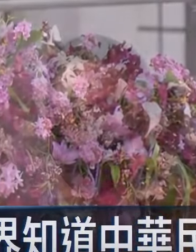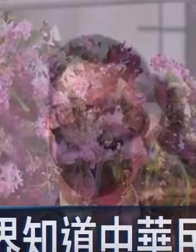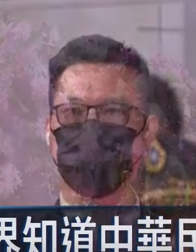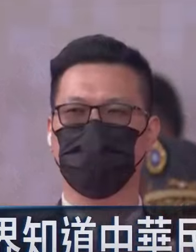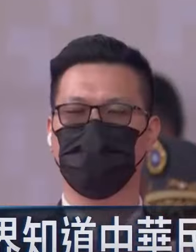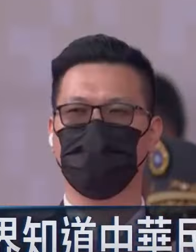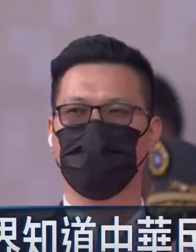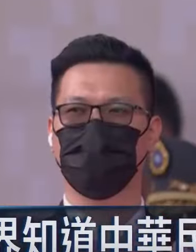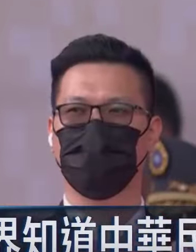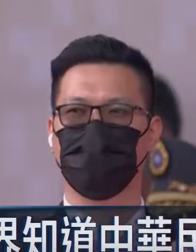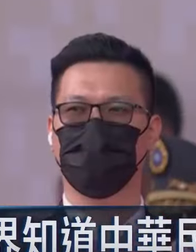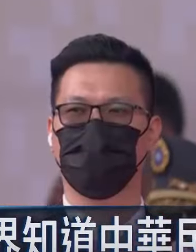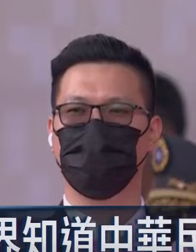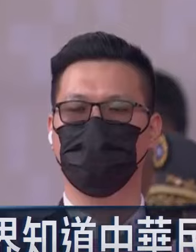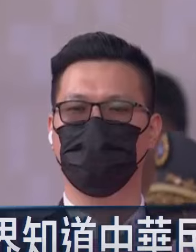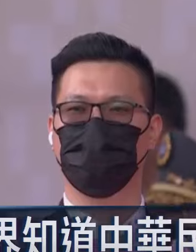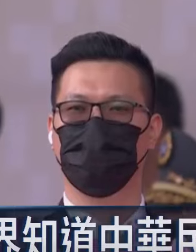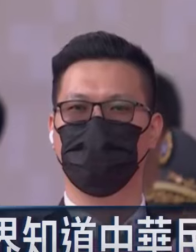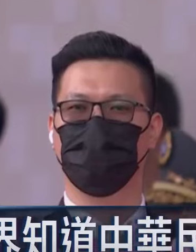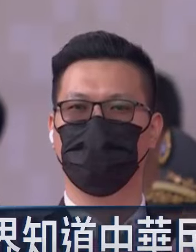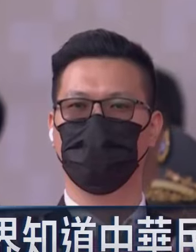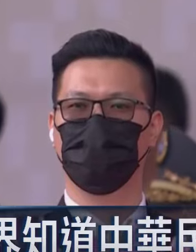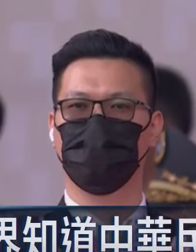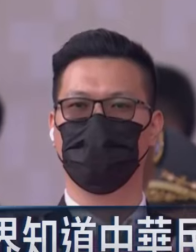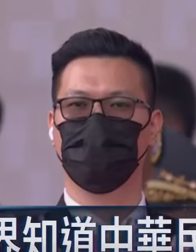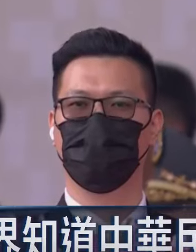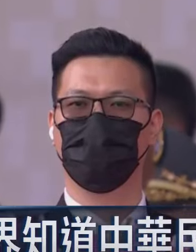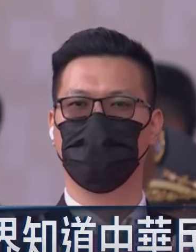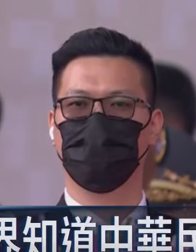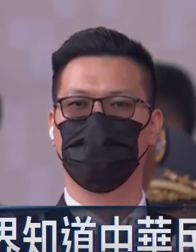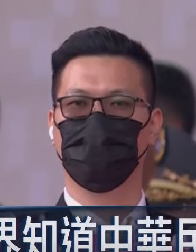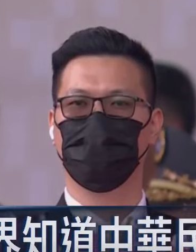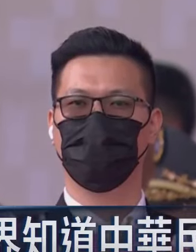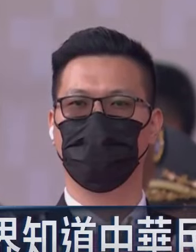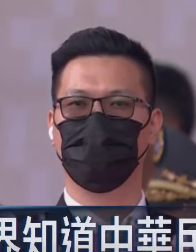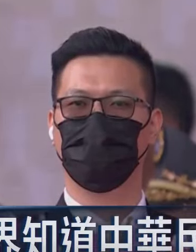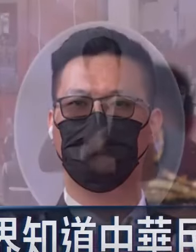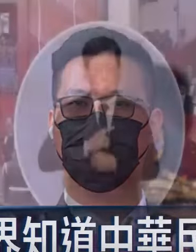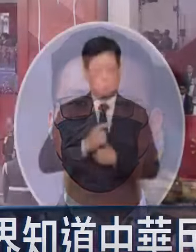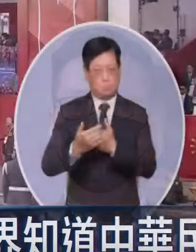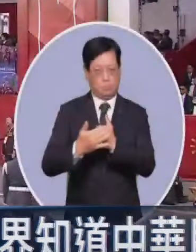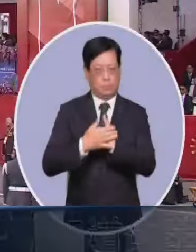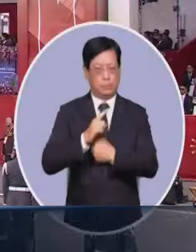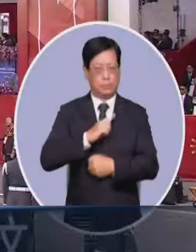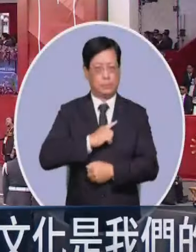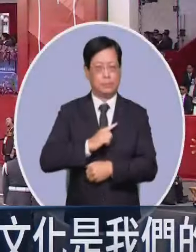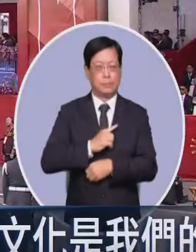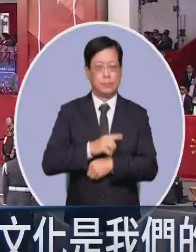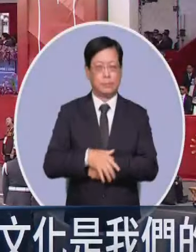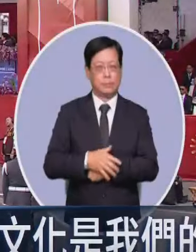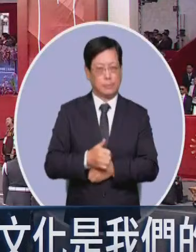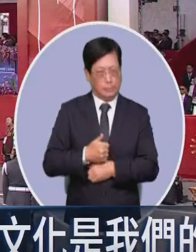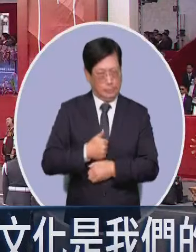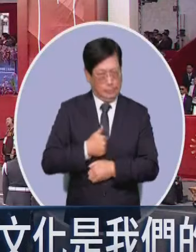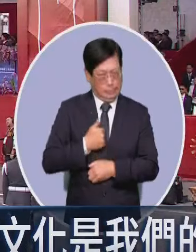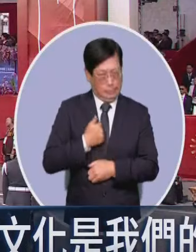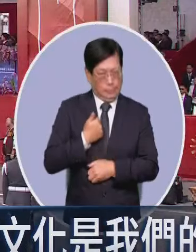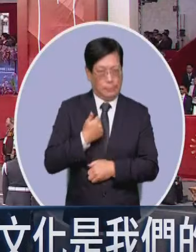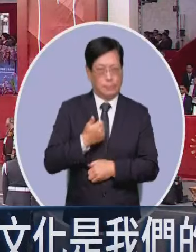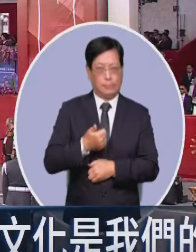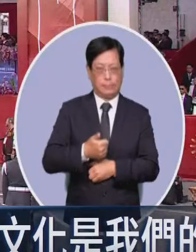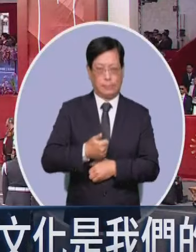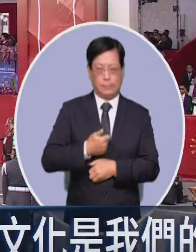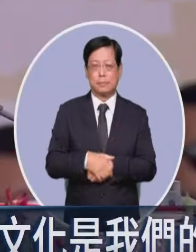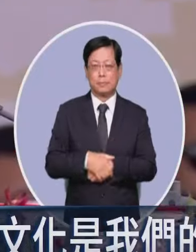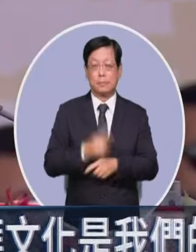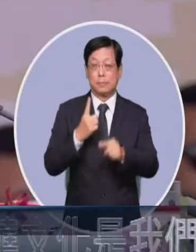带，胸前也有双十徽章，呼应国庆主视觉，飘出浓浓中华美学。激情式演讲更把气氛烘托到最高